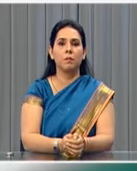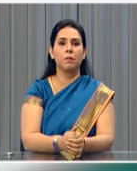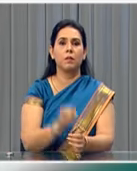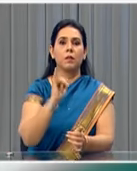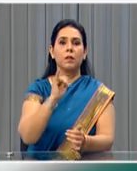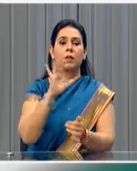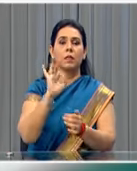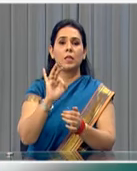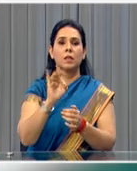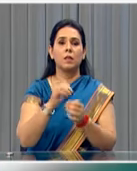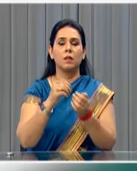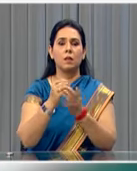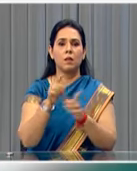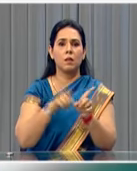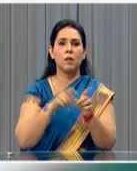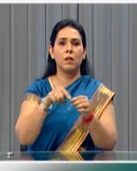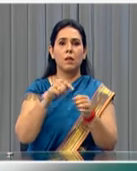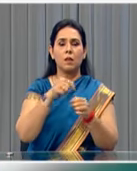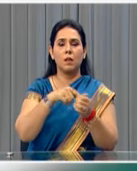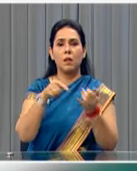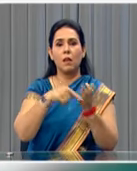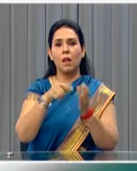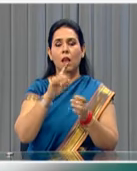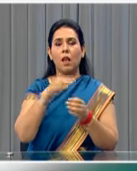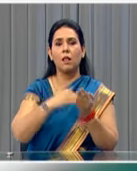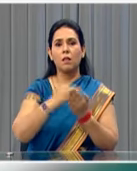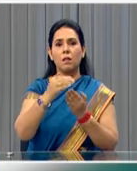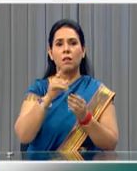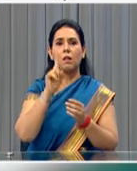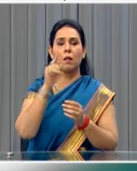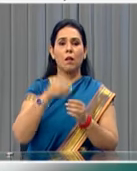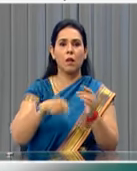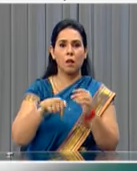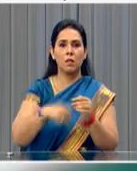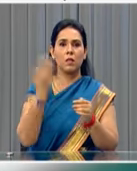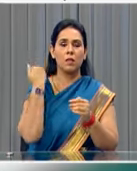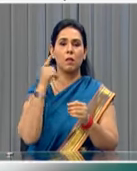60 साल के से भी अधिक समय के बाद गत 15 अगस्त को